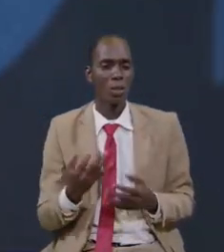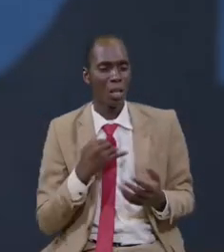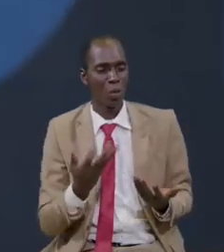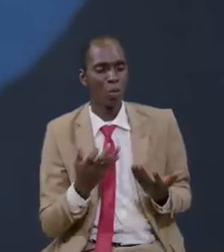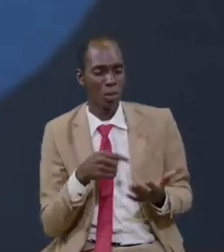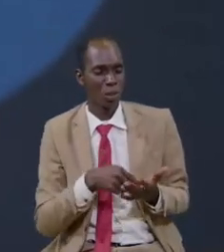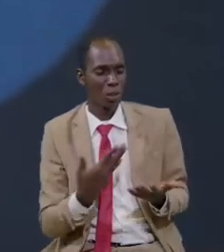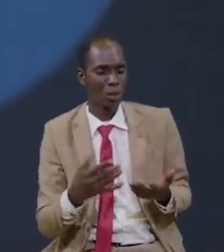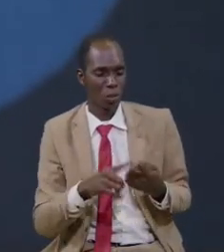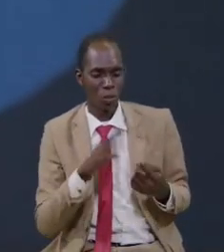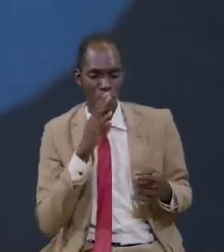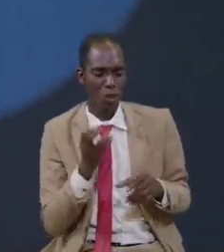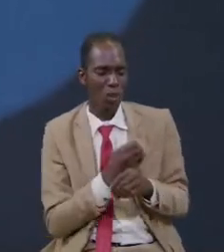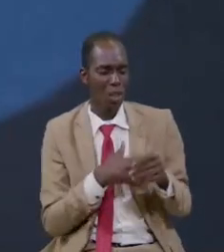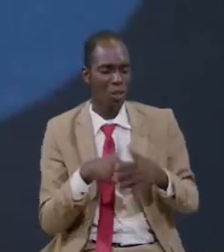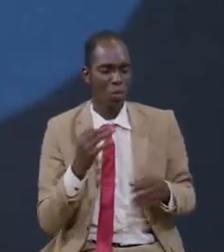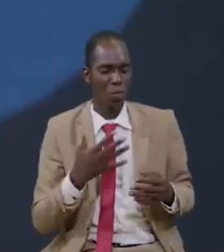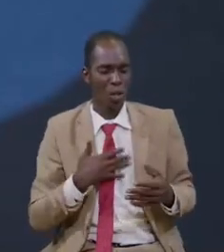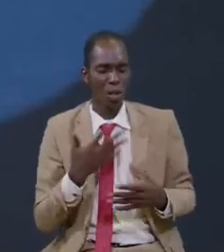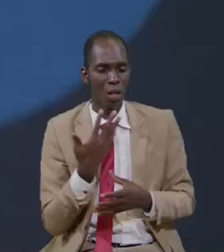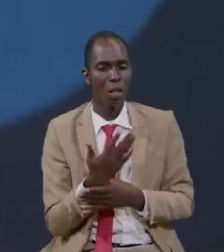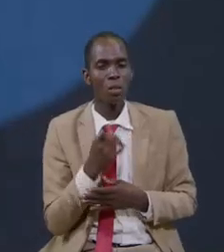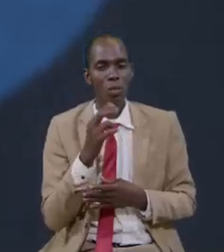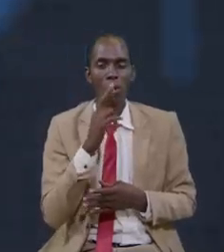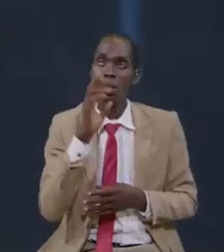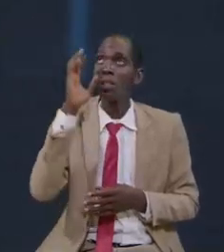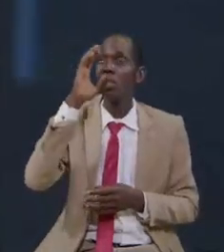Je veux que la main de Satan soit ôtée de ma vie.